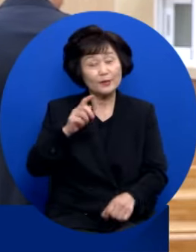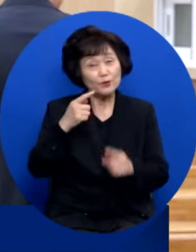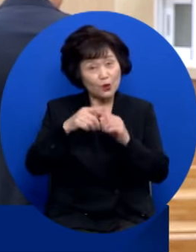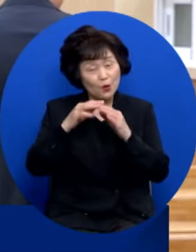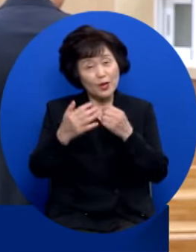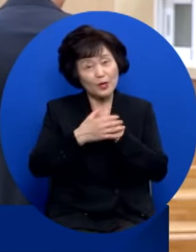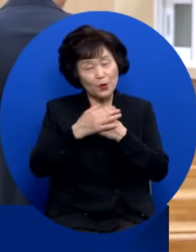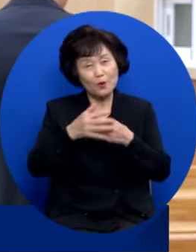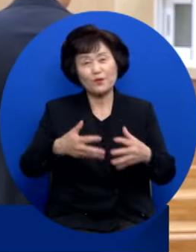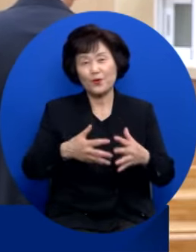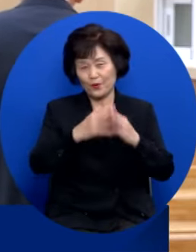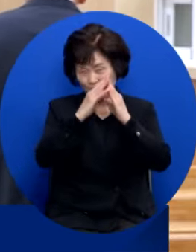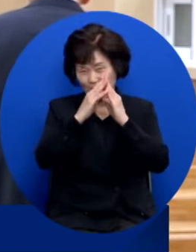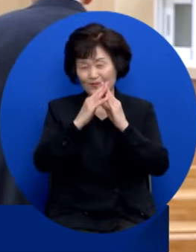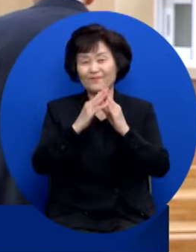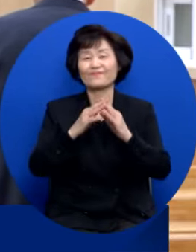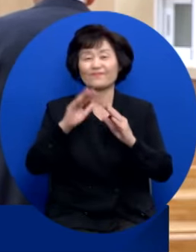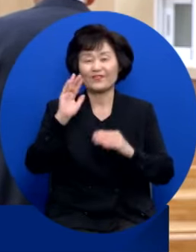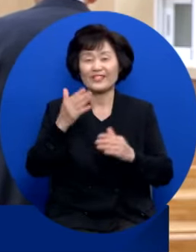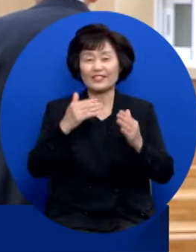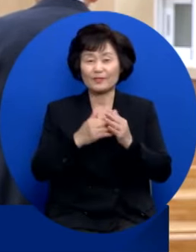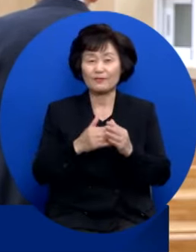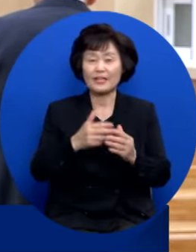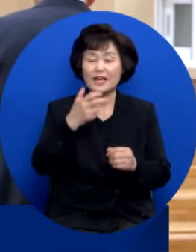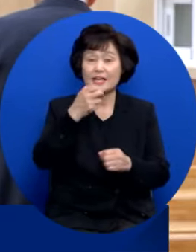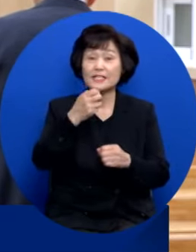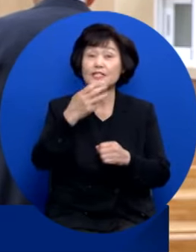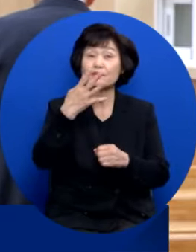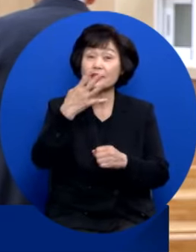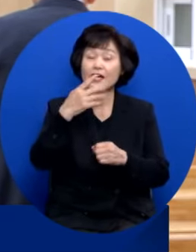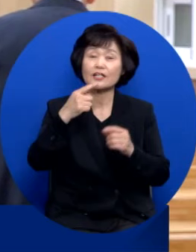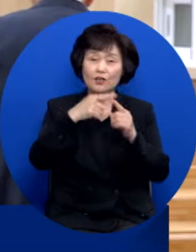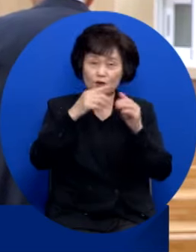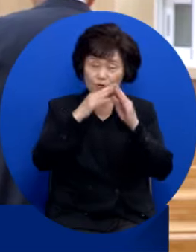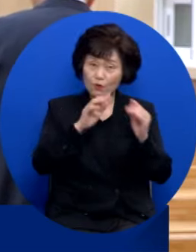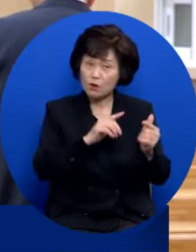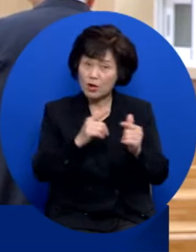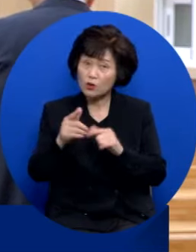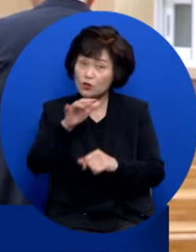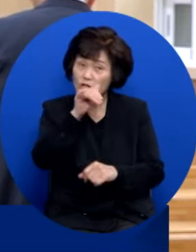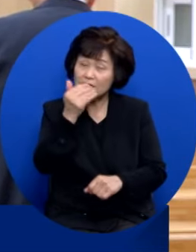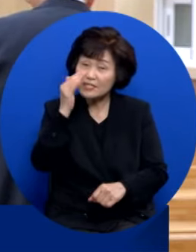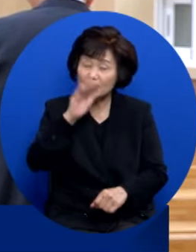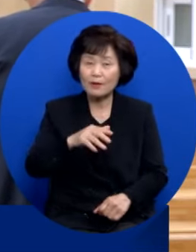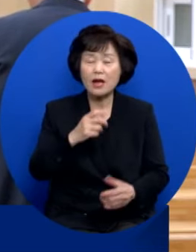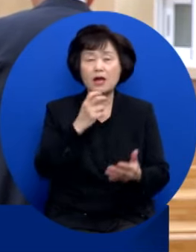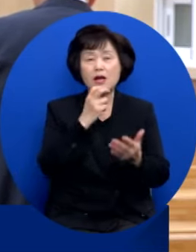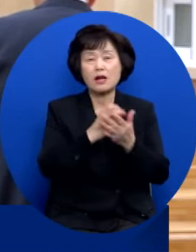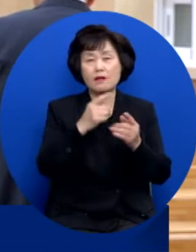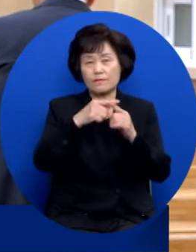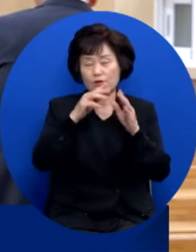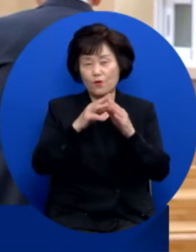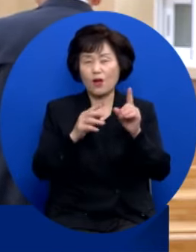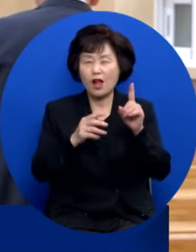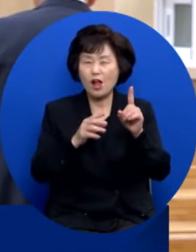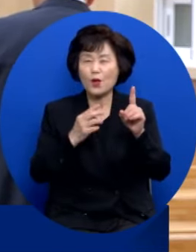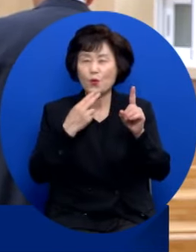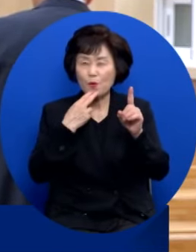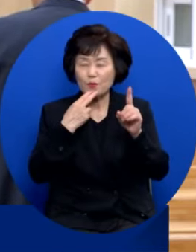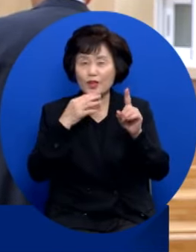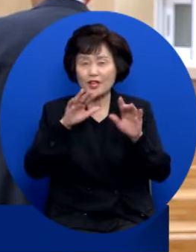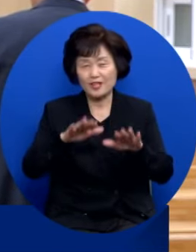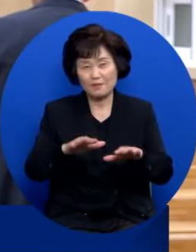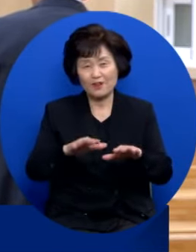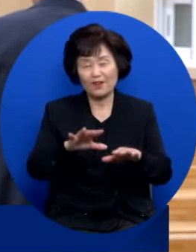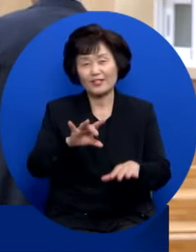되었습니다. 장흥군에는 74개의 교회가 있는데 감리교회가 한 군데도 없었고 이번에 처음으로 생겼습니다.